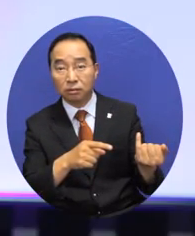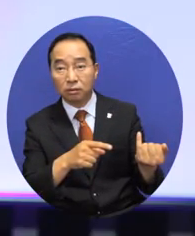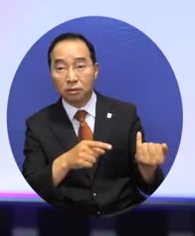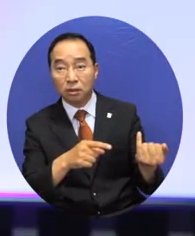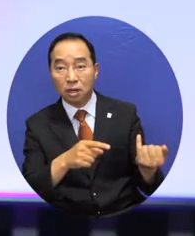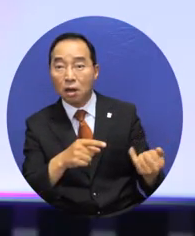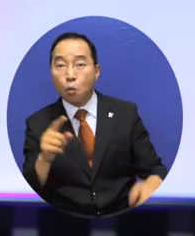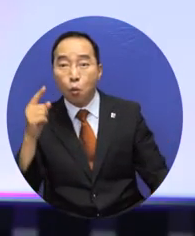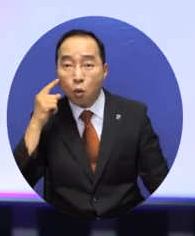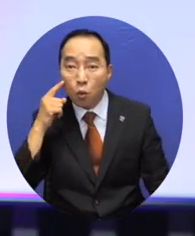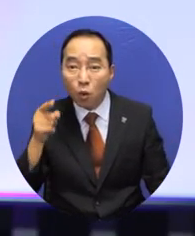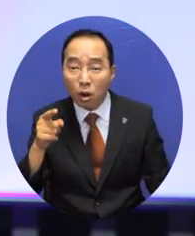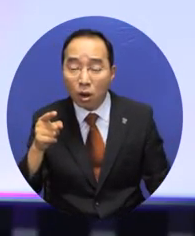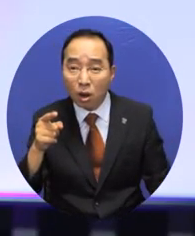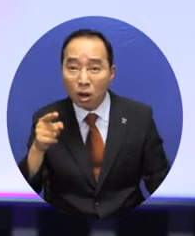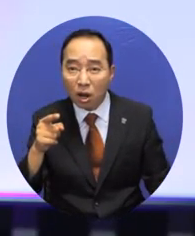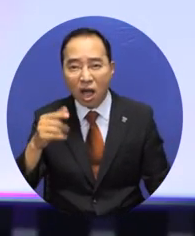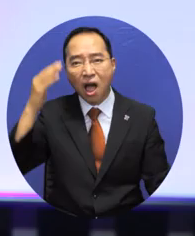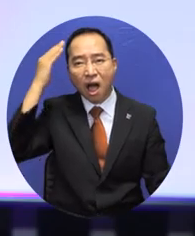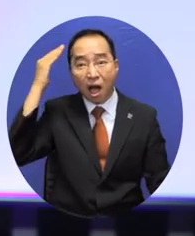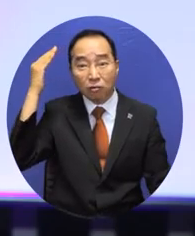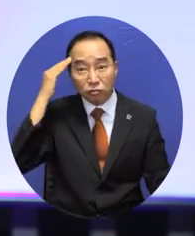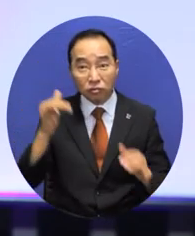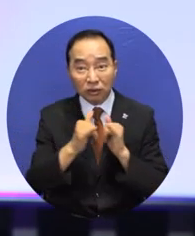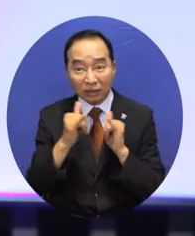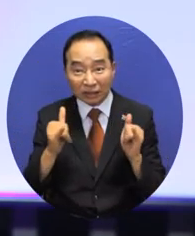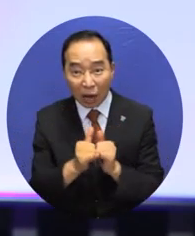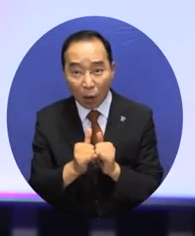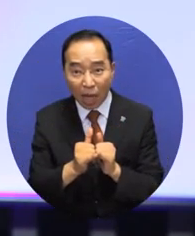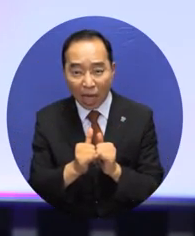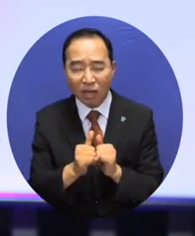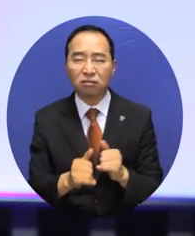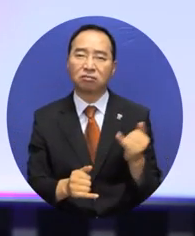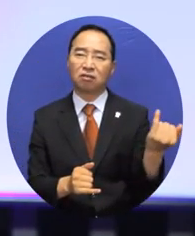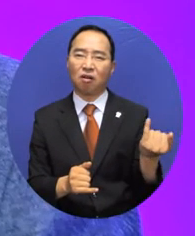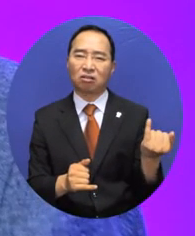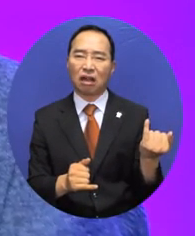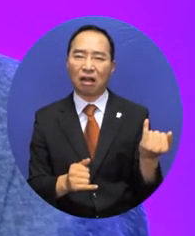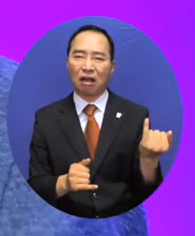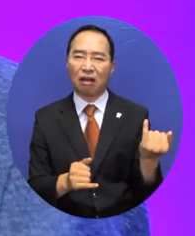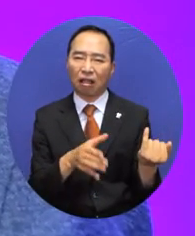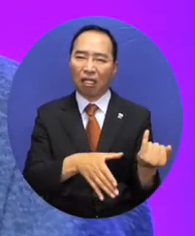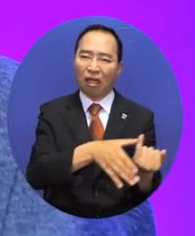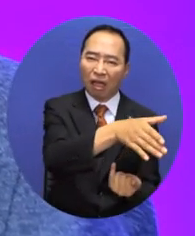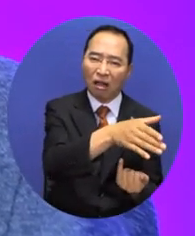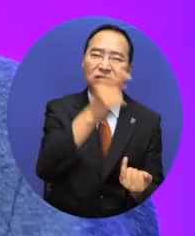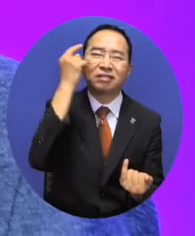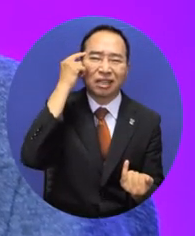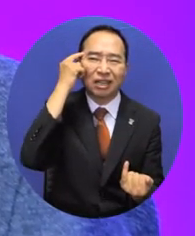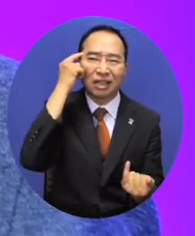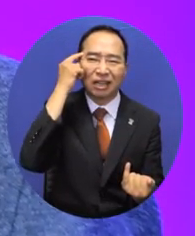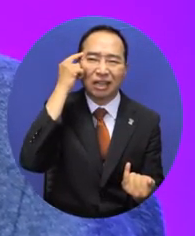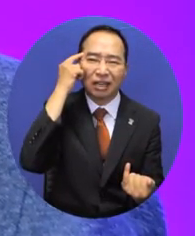수 있었던 것은 한국 사회에서는 젠더라는 것이 권력으로 작동하기